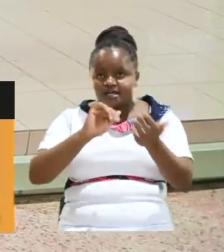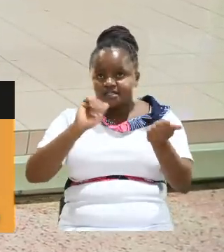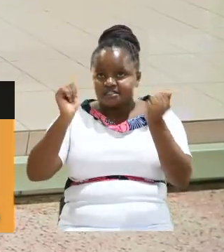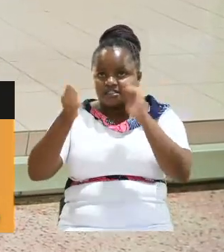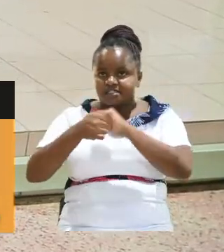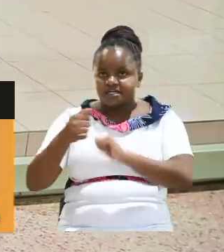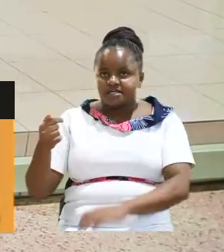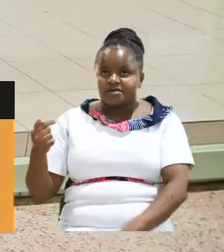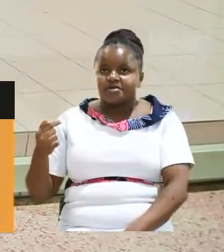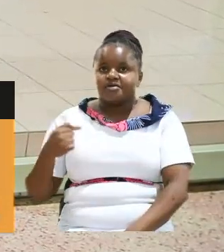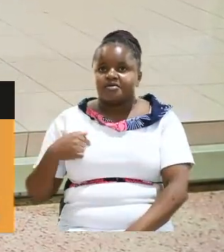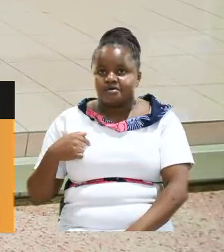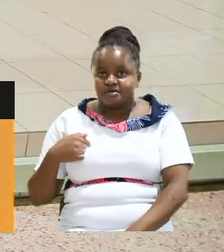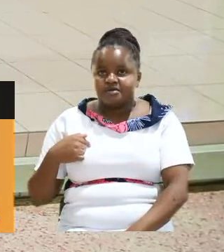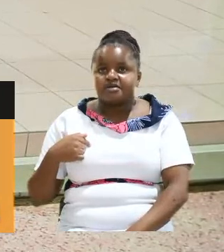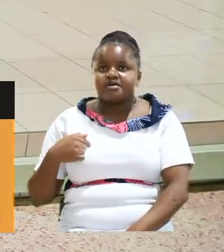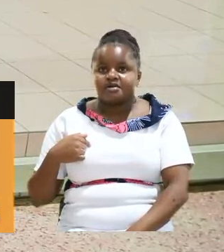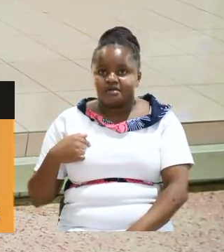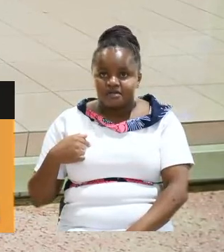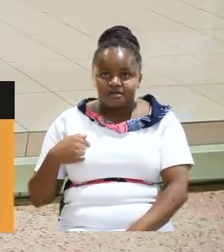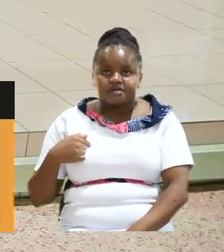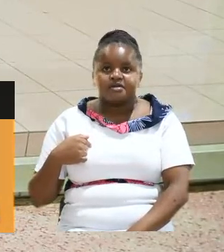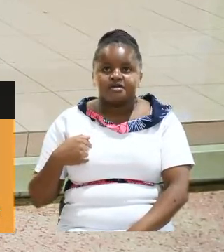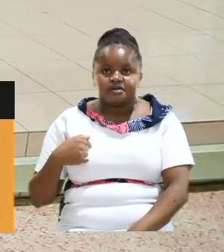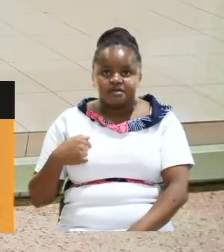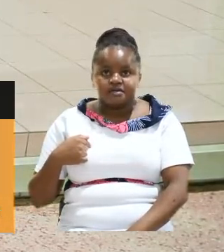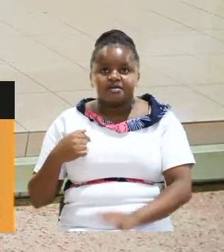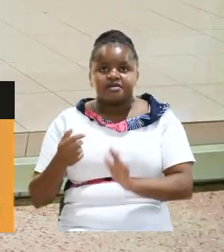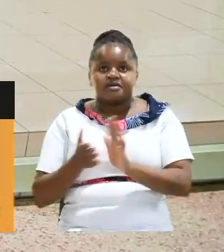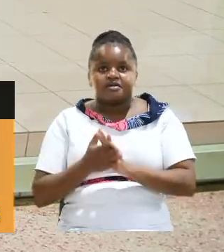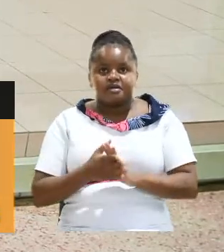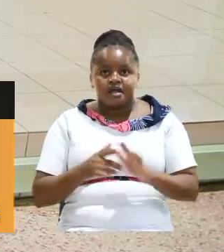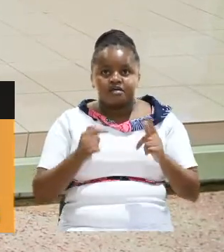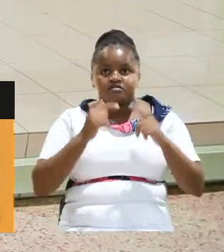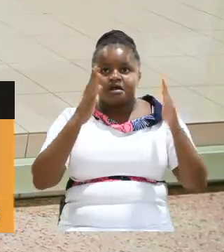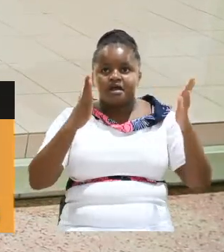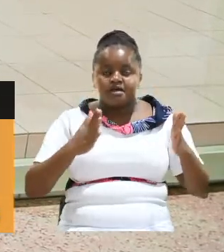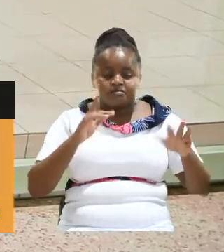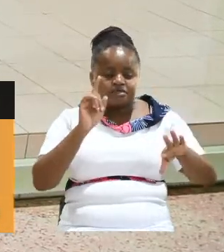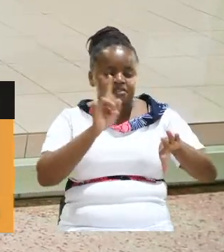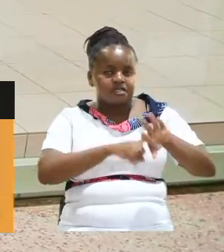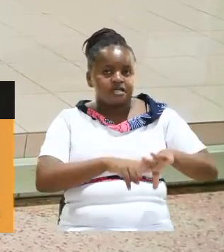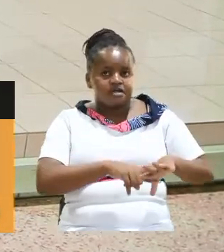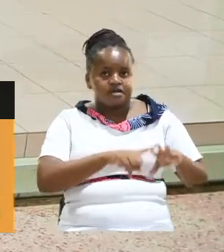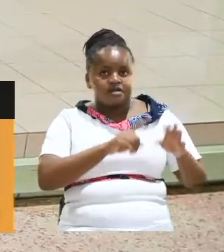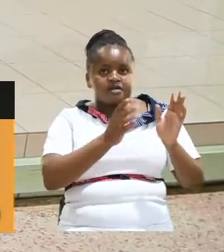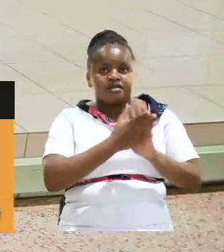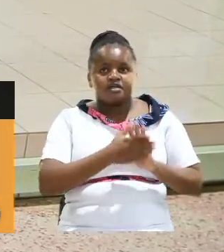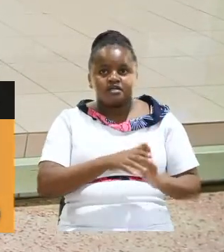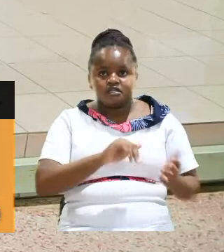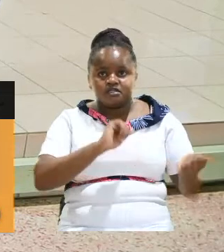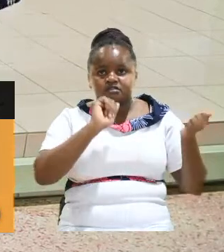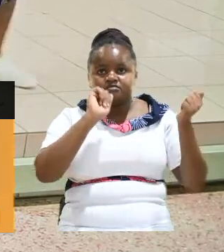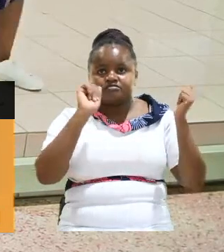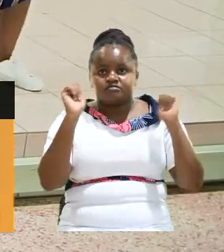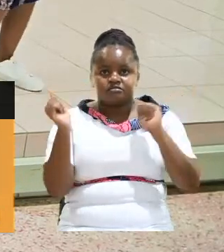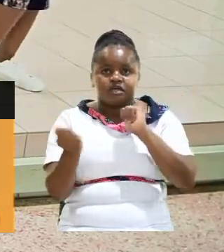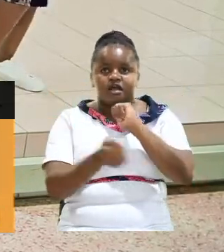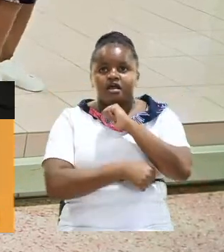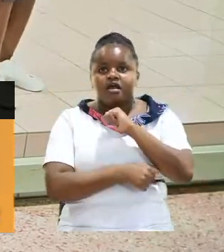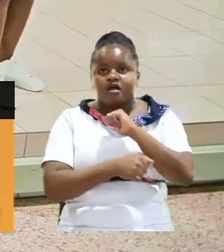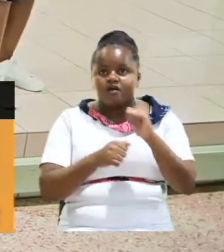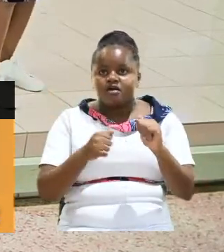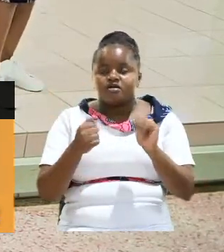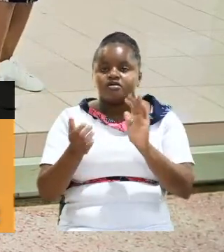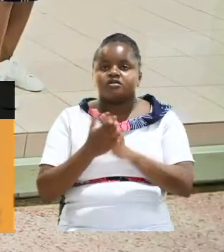nirekebishe. Waumini wanakulilia baba. Ninaomba warekebishe.